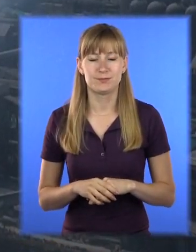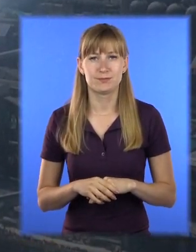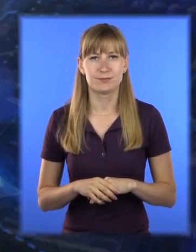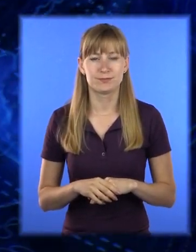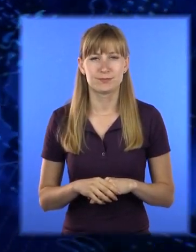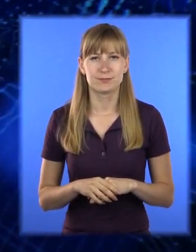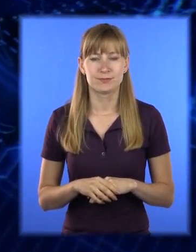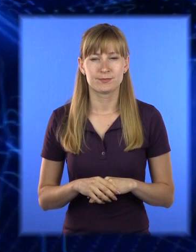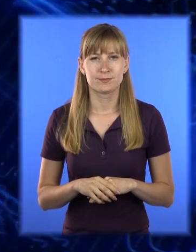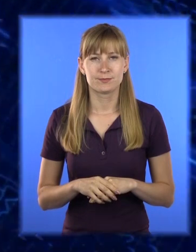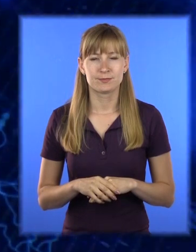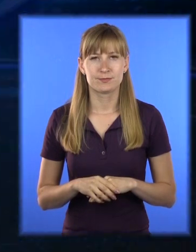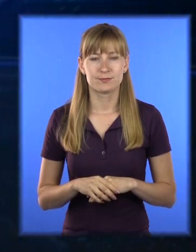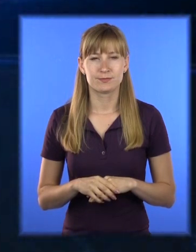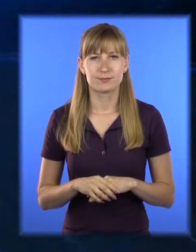далі.